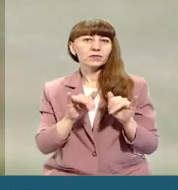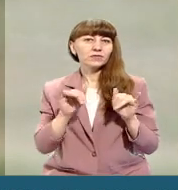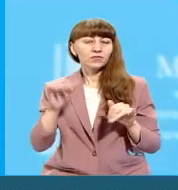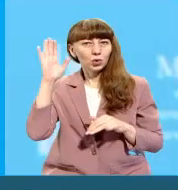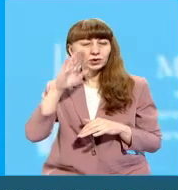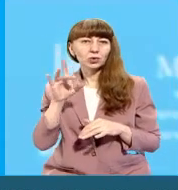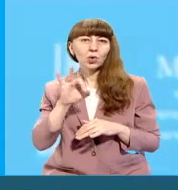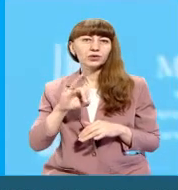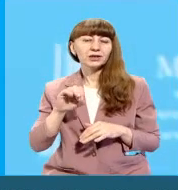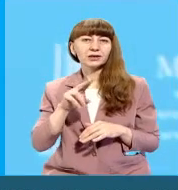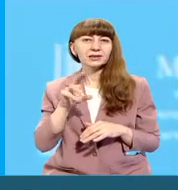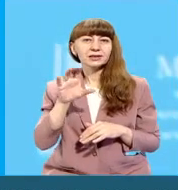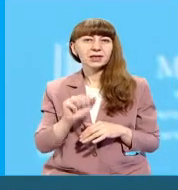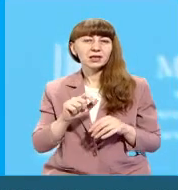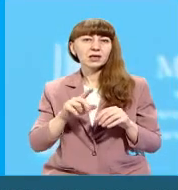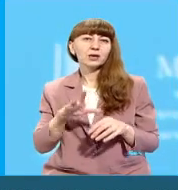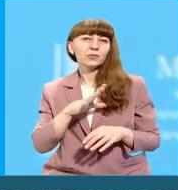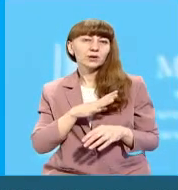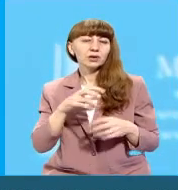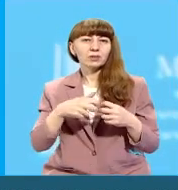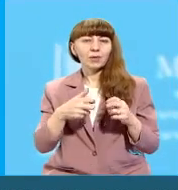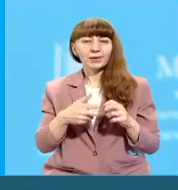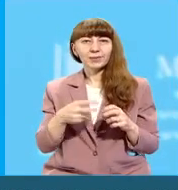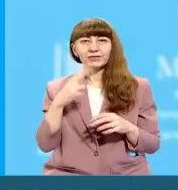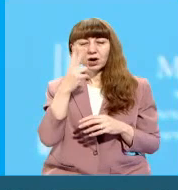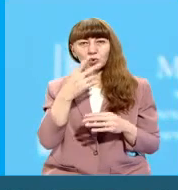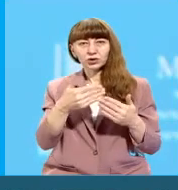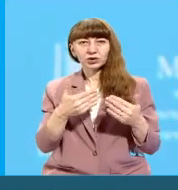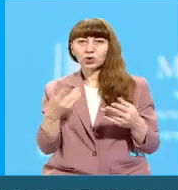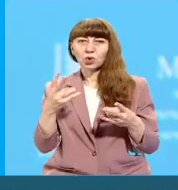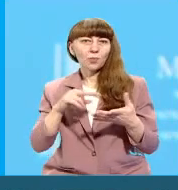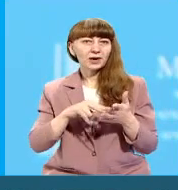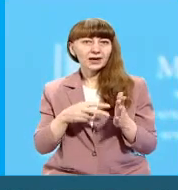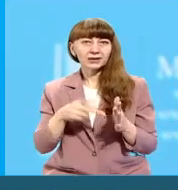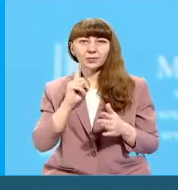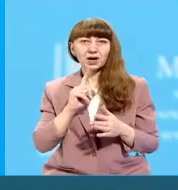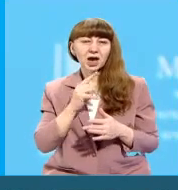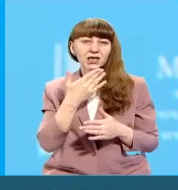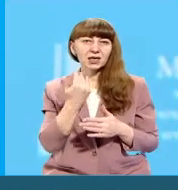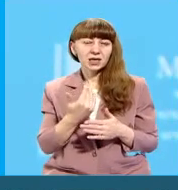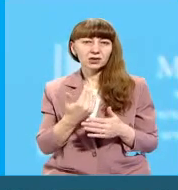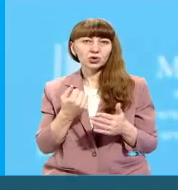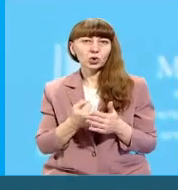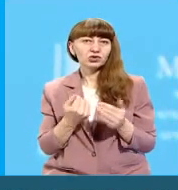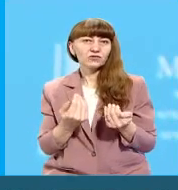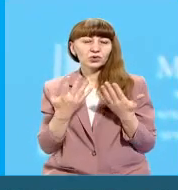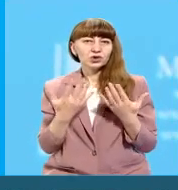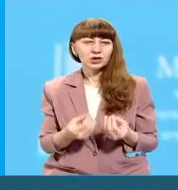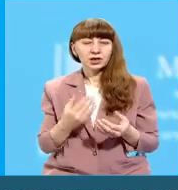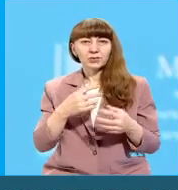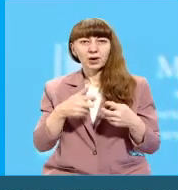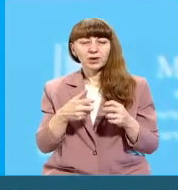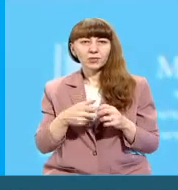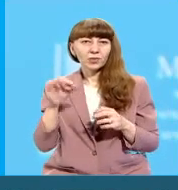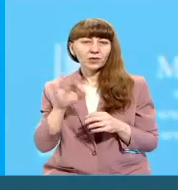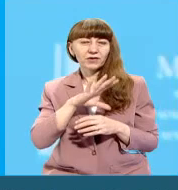водного кодекса президент дал ещё 2 года назад Однако проект документа до сих пор не представлен в мажилис проблемные моменты сферы в своих вопросах